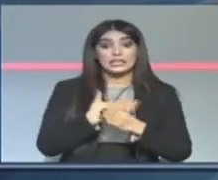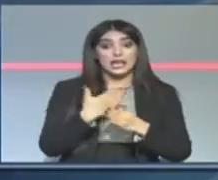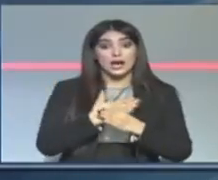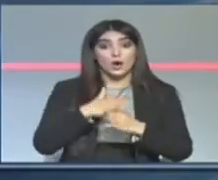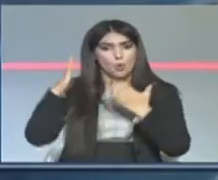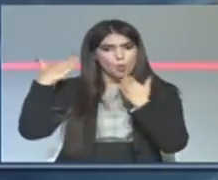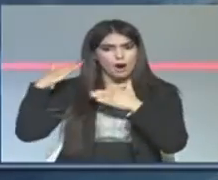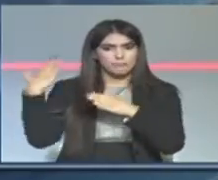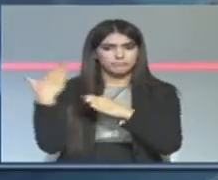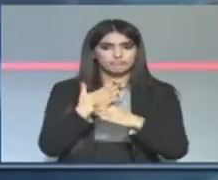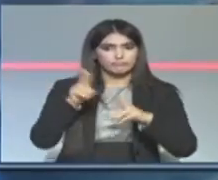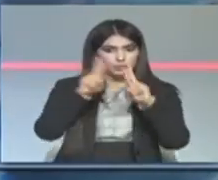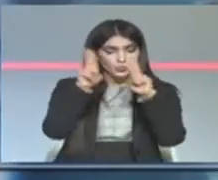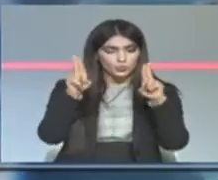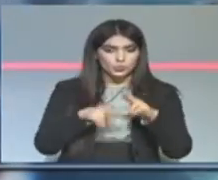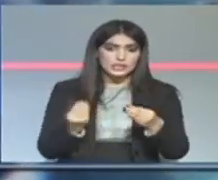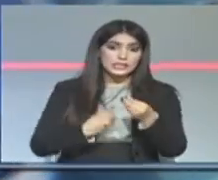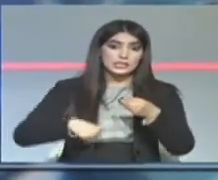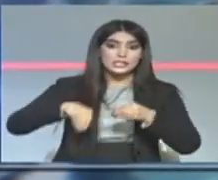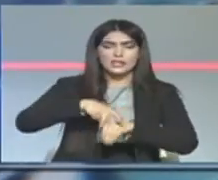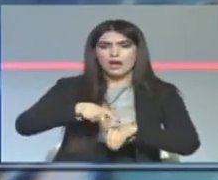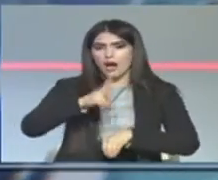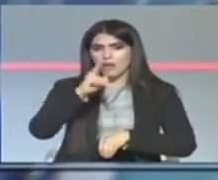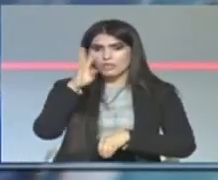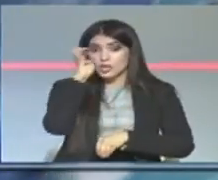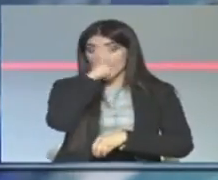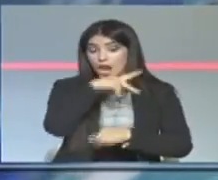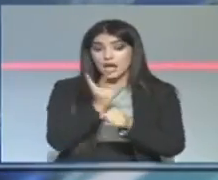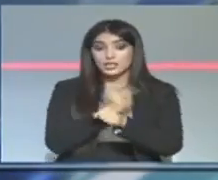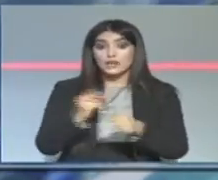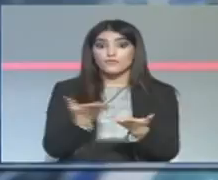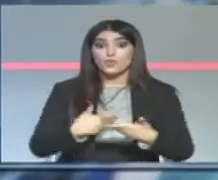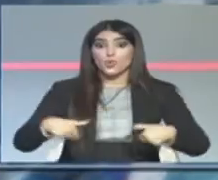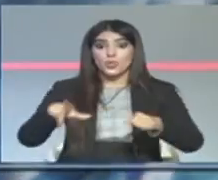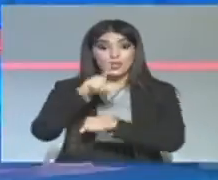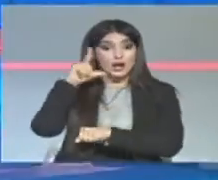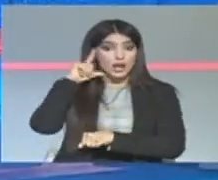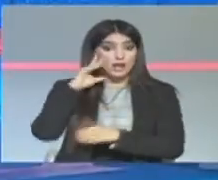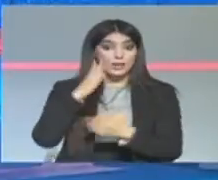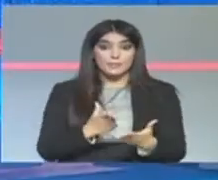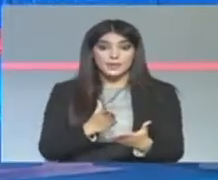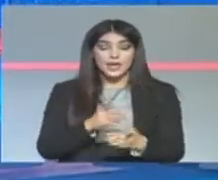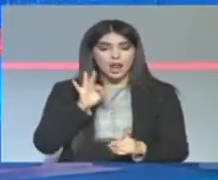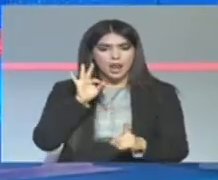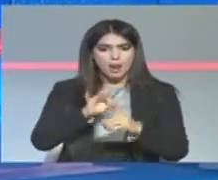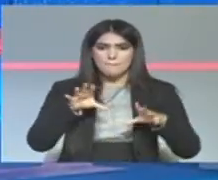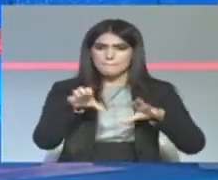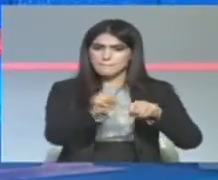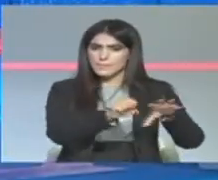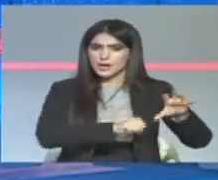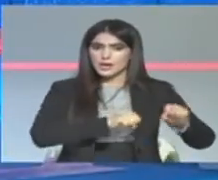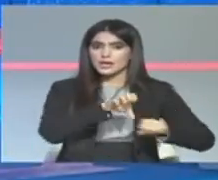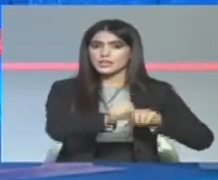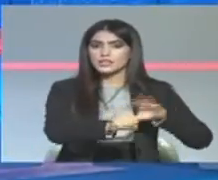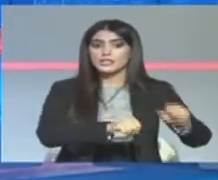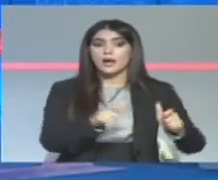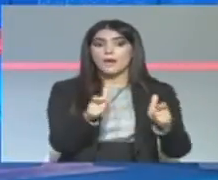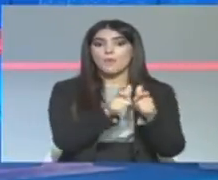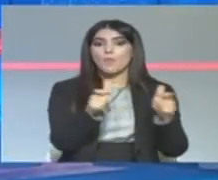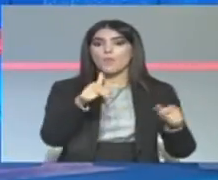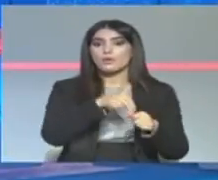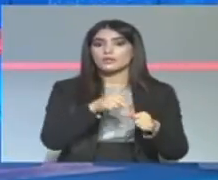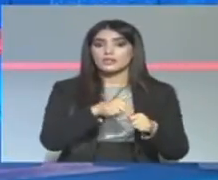والدوليه التي زادت في تعكير الاوضاع واضع في ليبيا من اجل السيطره على مواردها